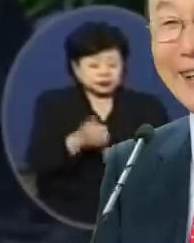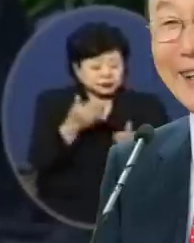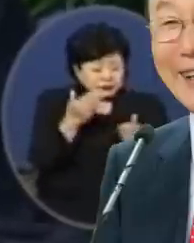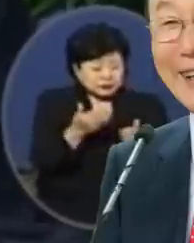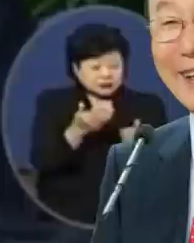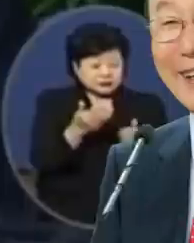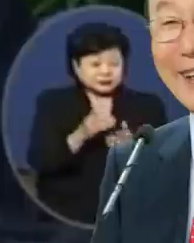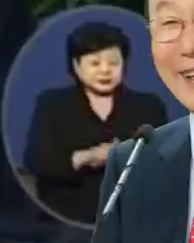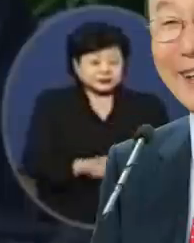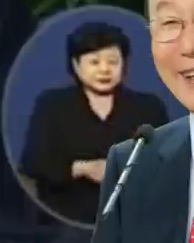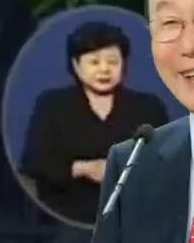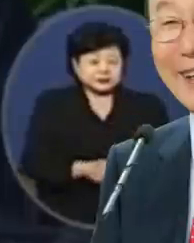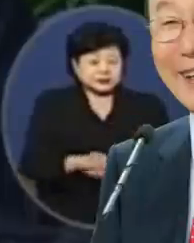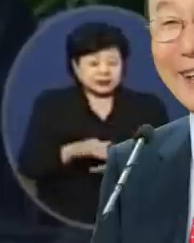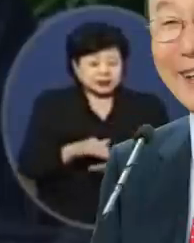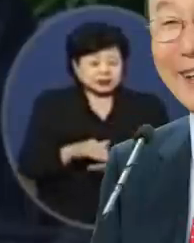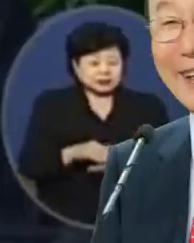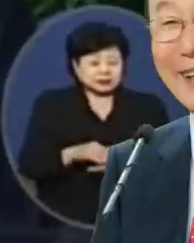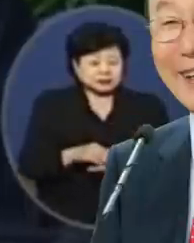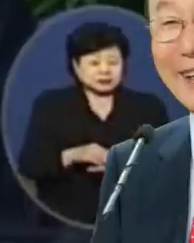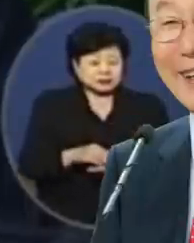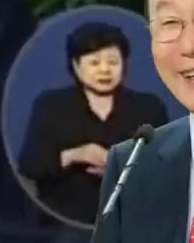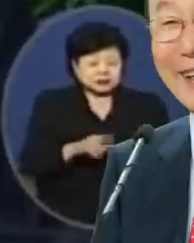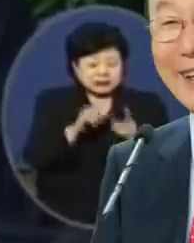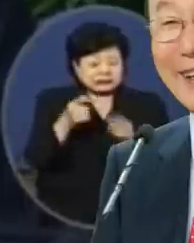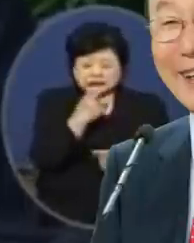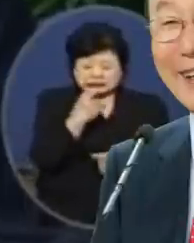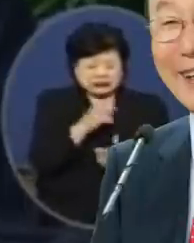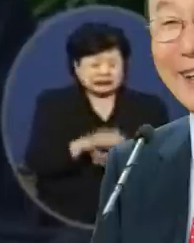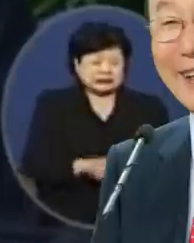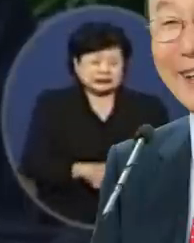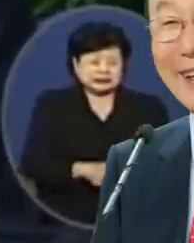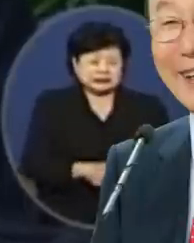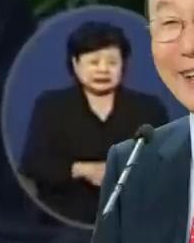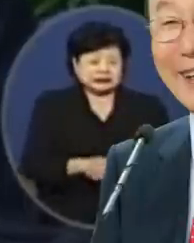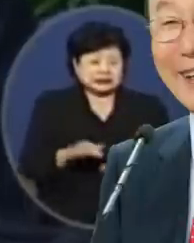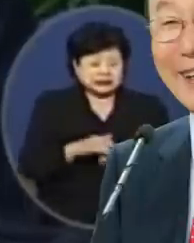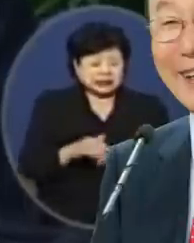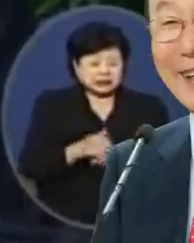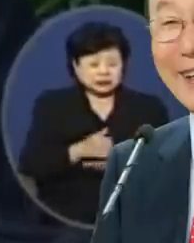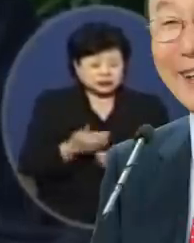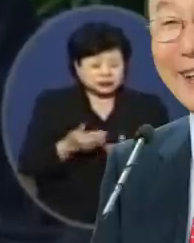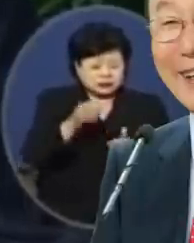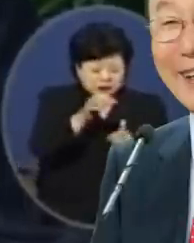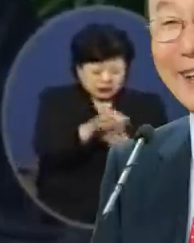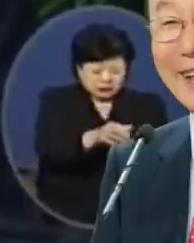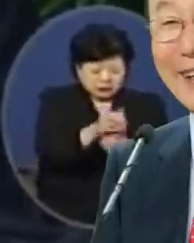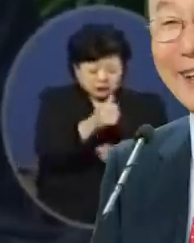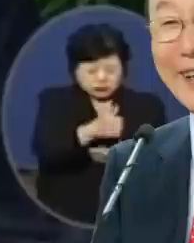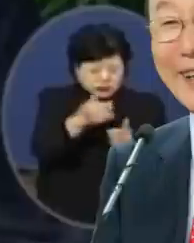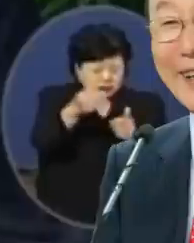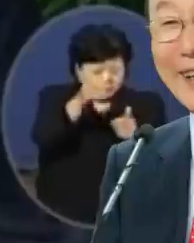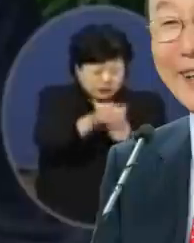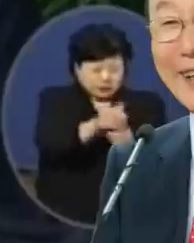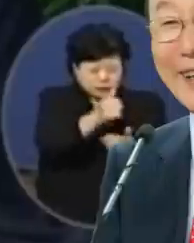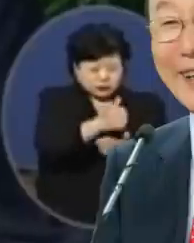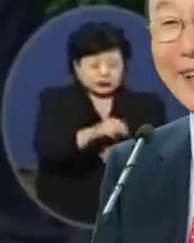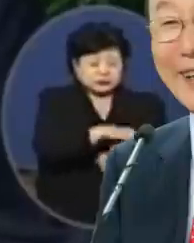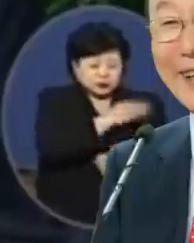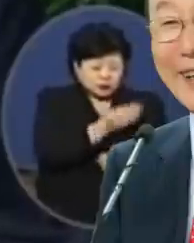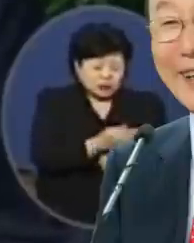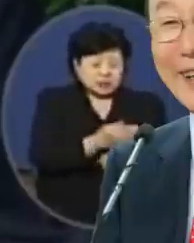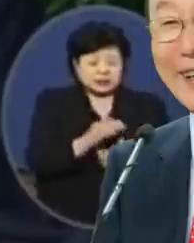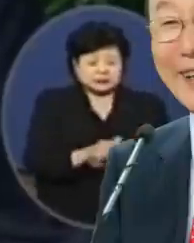주님께서 계산으로 사는 것을 싫어하십니다. 계산은 주님이 하시는 것이 주님